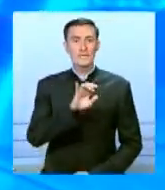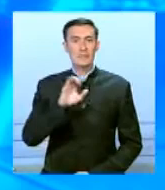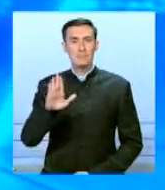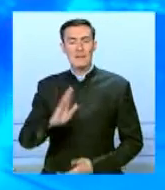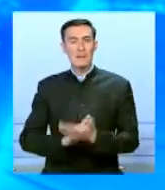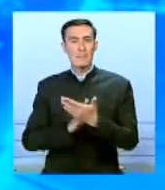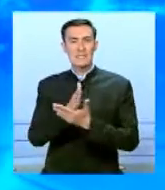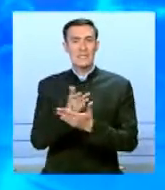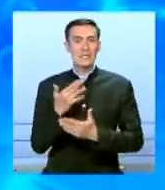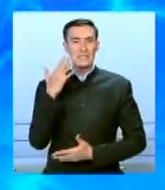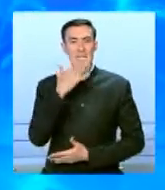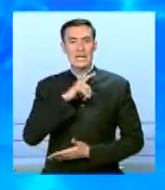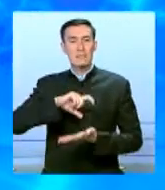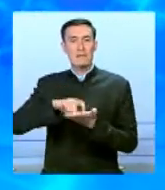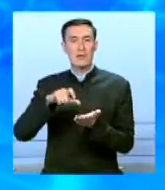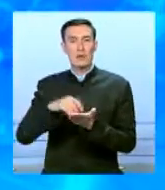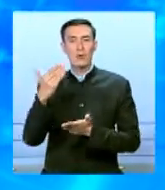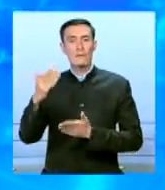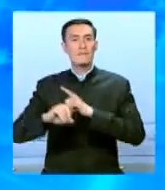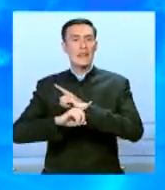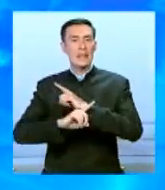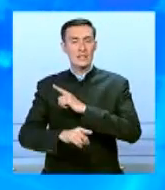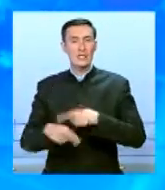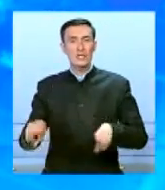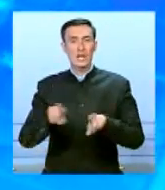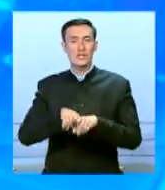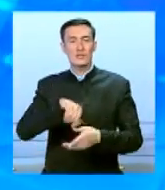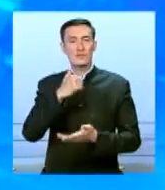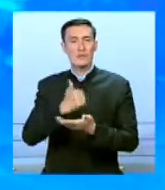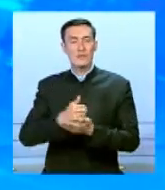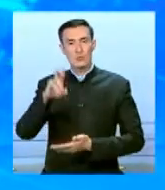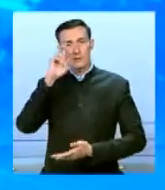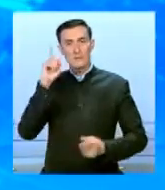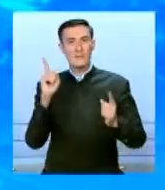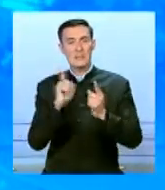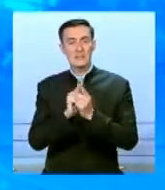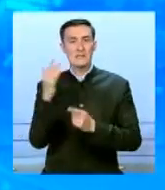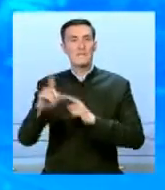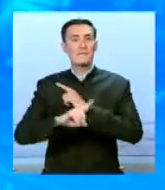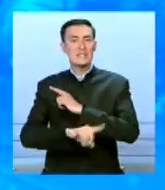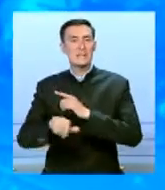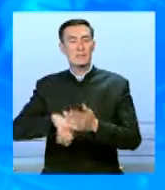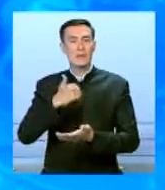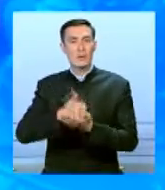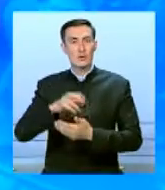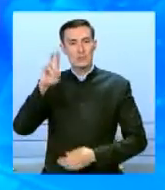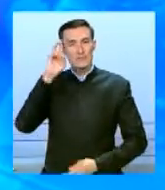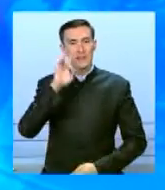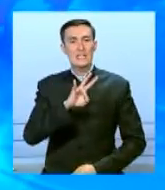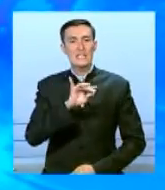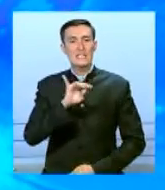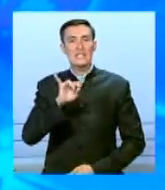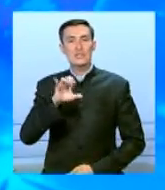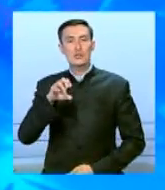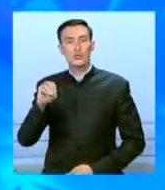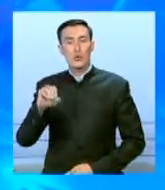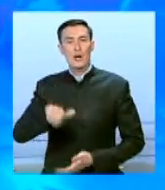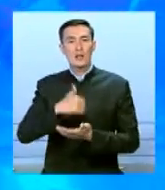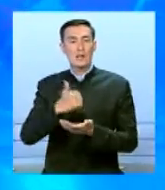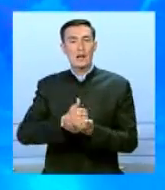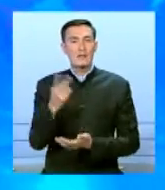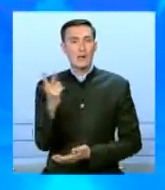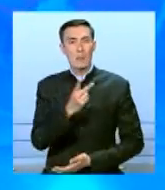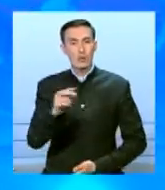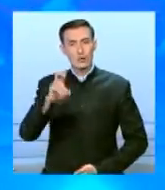Нурсултан Назарбаев посетил национальный павильон Финляндии. Там же президент встретился со своим финским коллегой Саули Нинистё. Главы двух государств